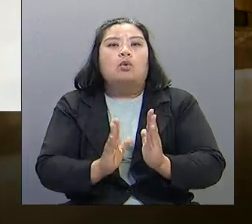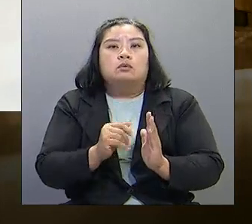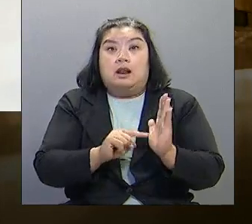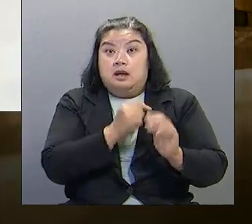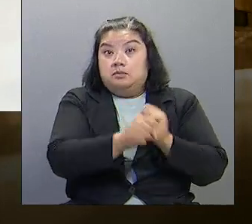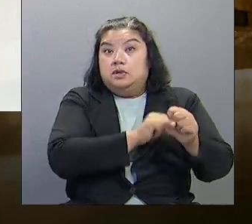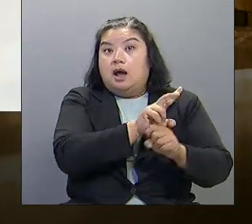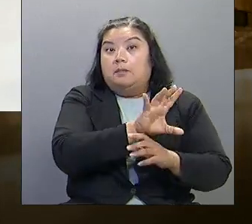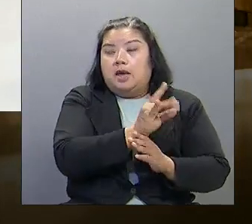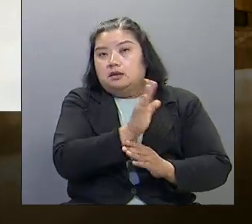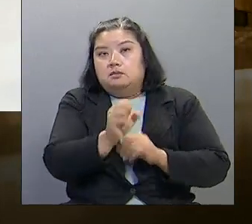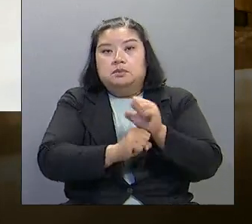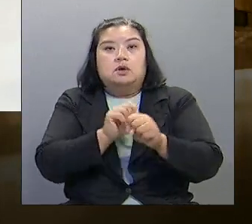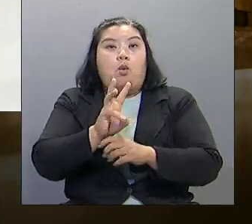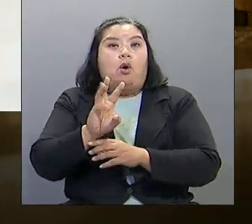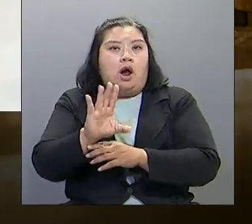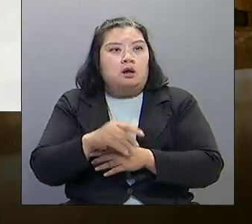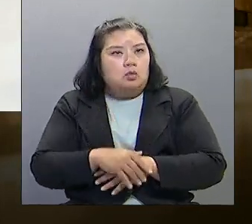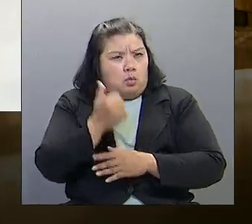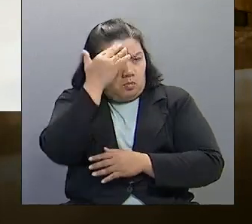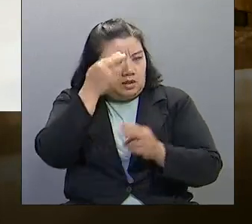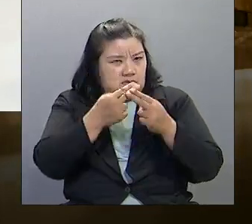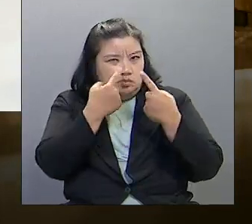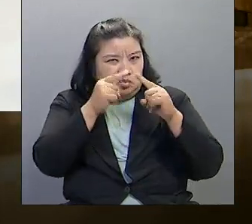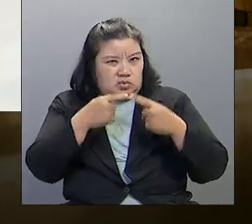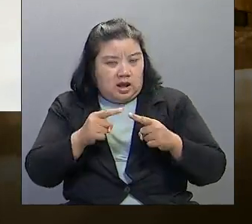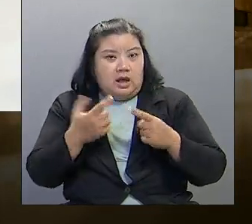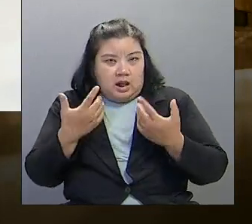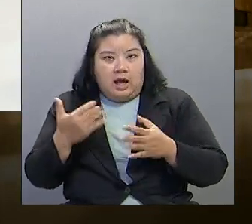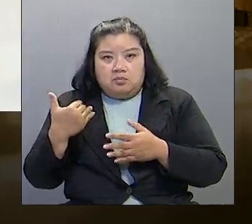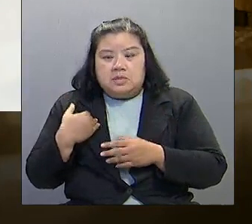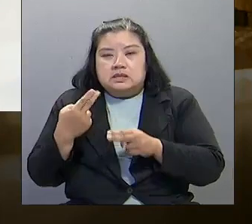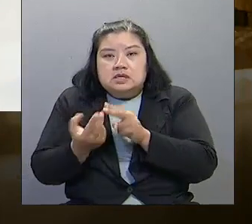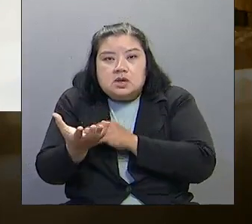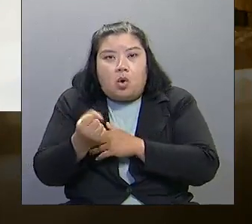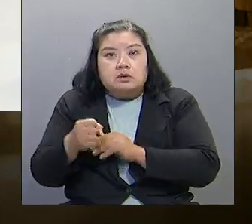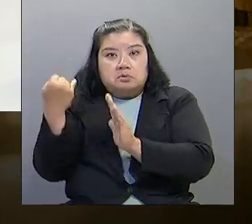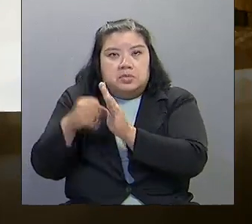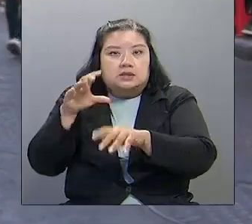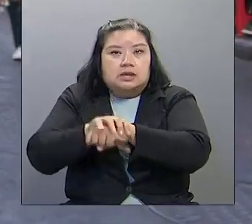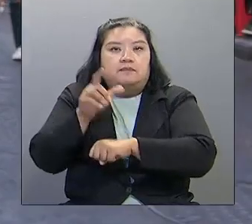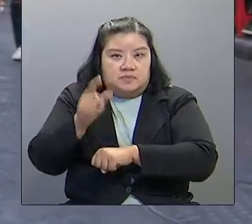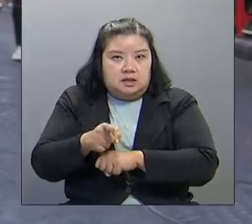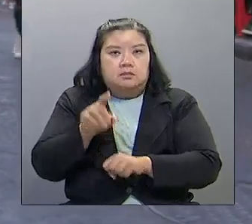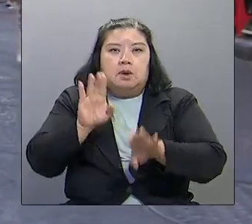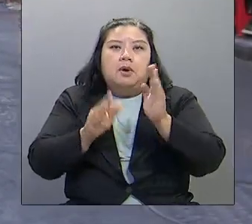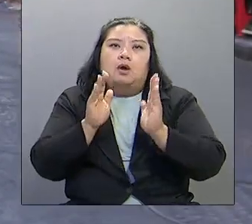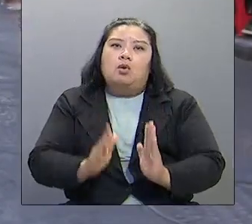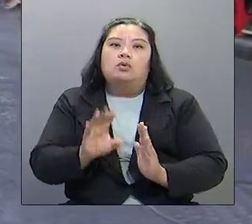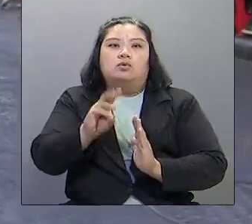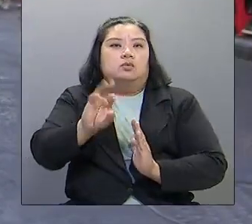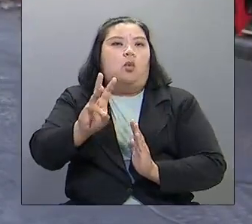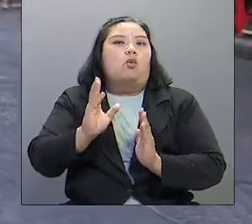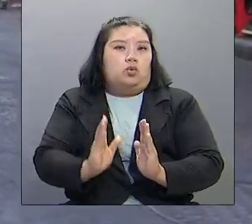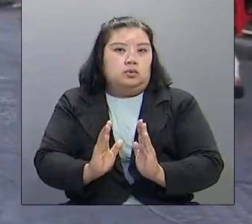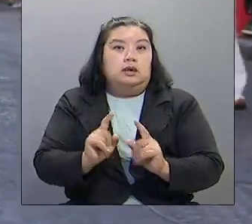ถึง65แล้วกรมก็ได้ดำเนินคดีความผิดเกี่ยวกับนอมินีไปแล้ว66รายด้วยกันทางรัฐบาลเองรองโฆษก